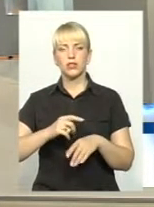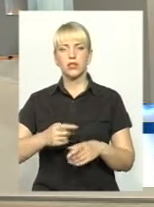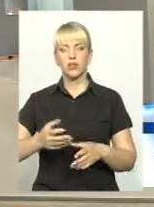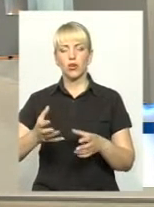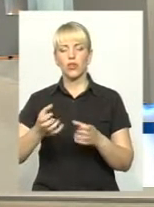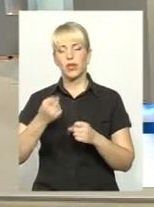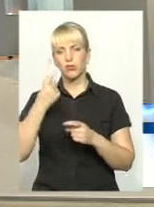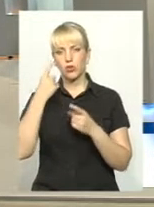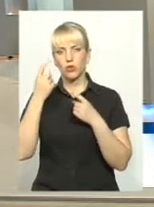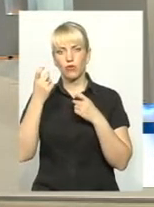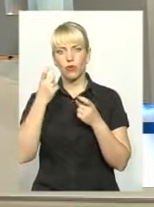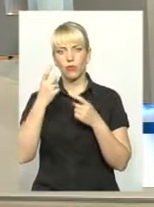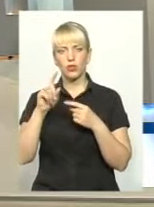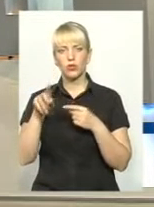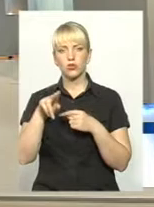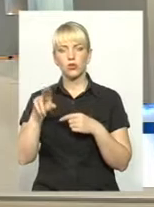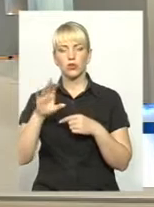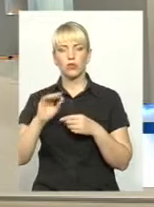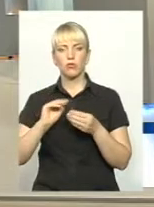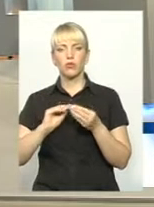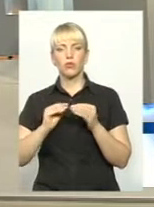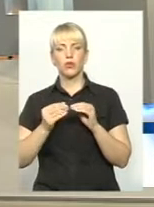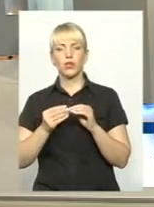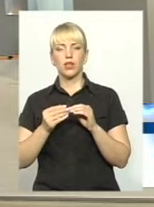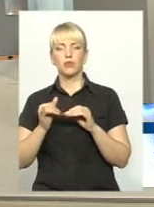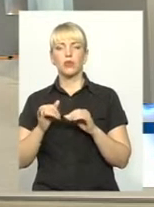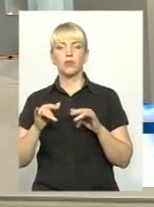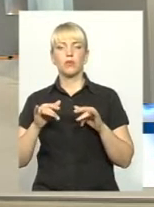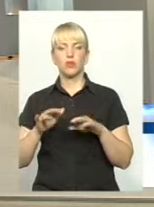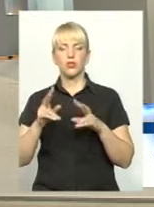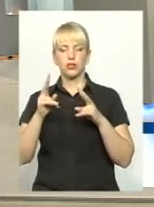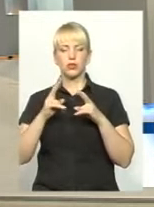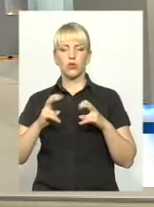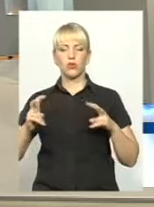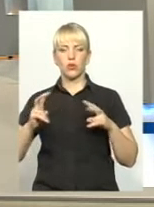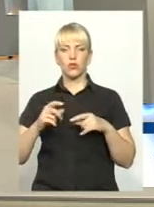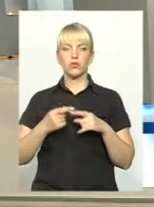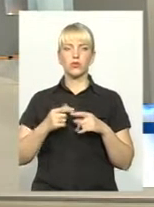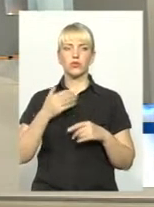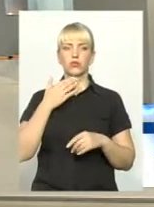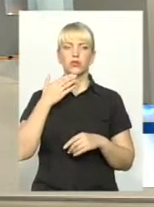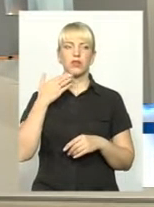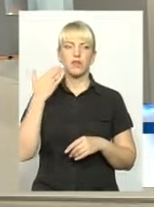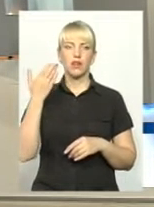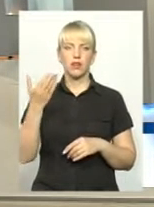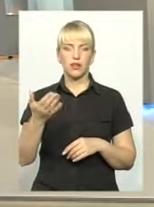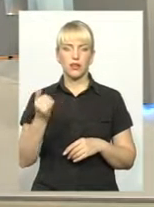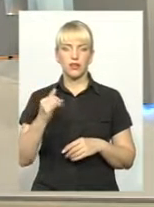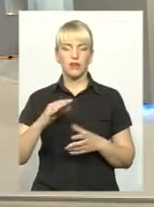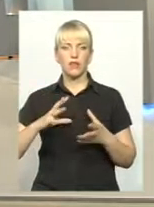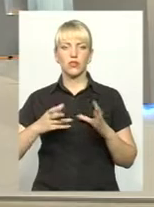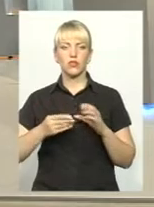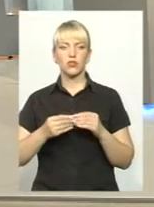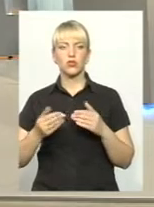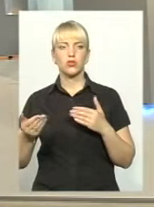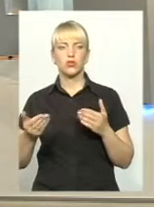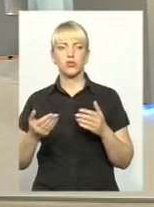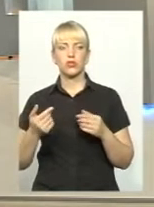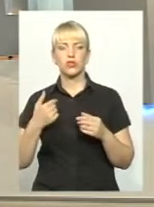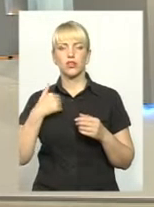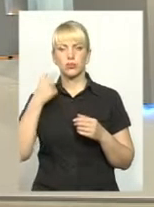отримати інформацію щодо проблем і процесу розгляду цього звернення. І в результаті чого, я думаю, що